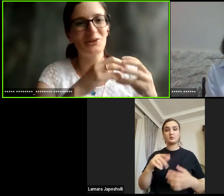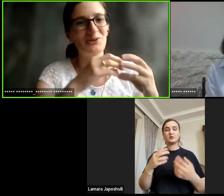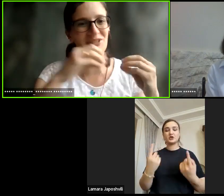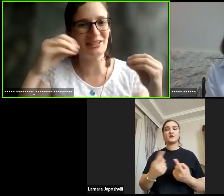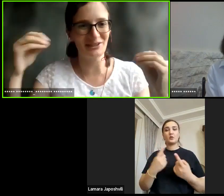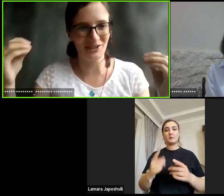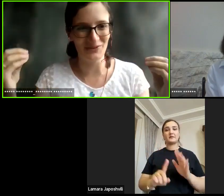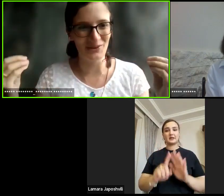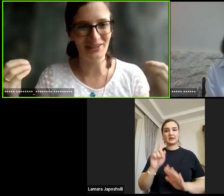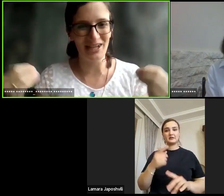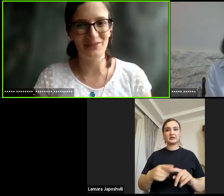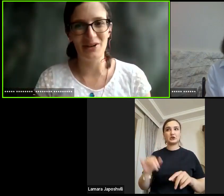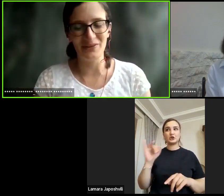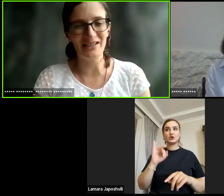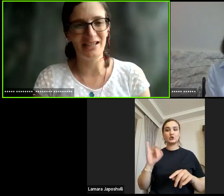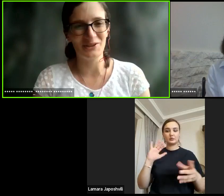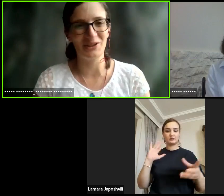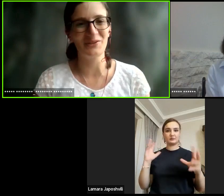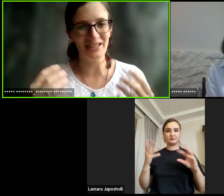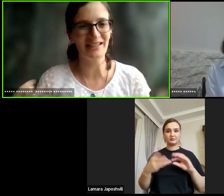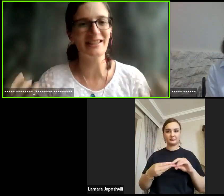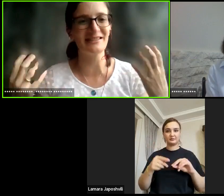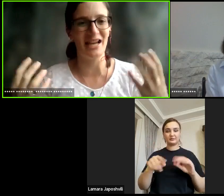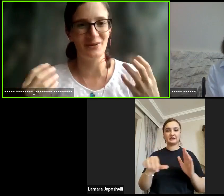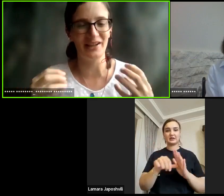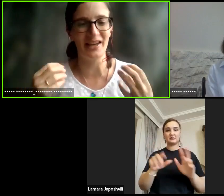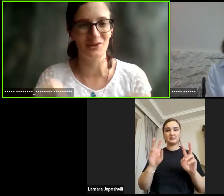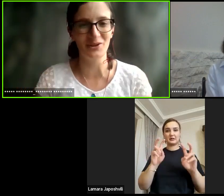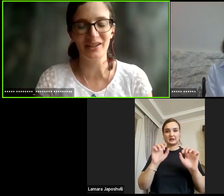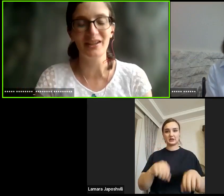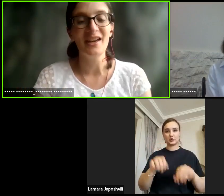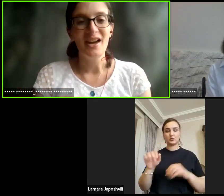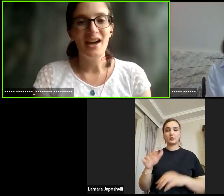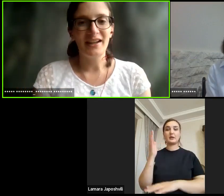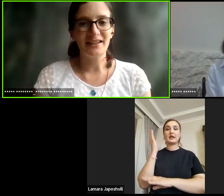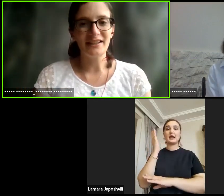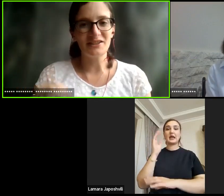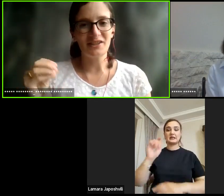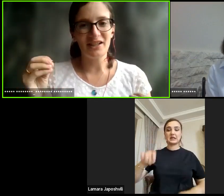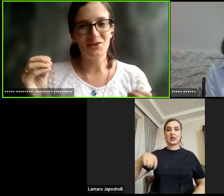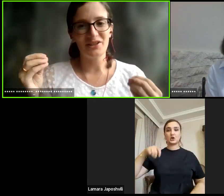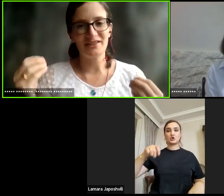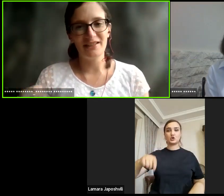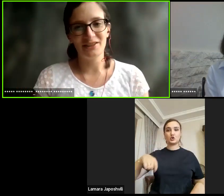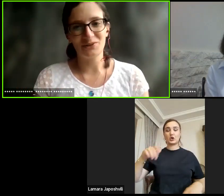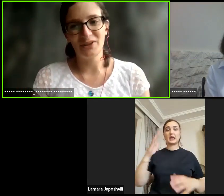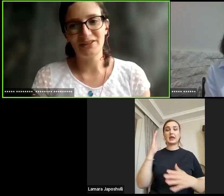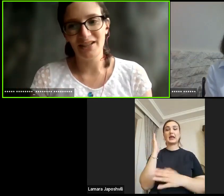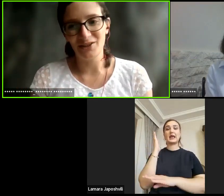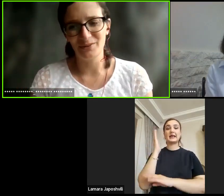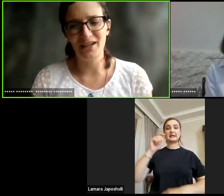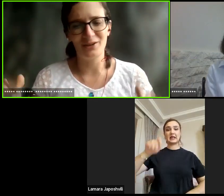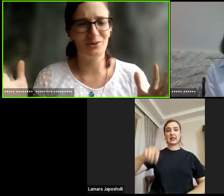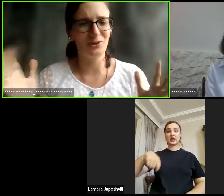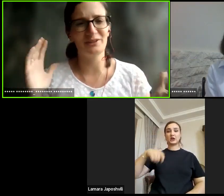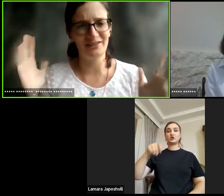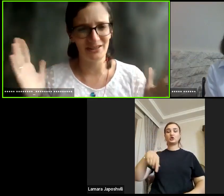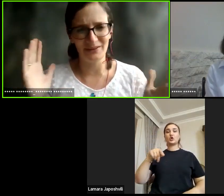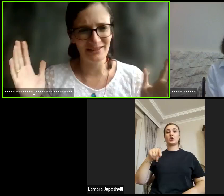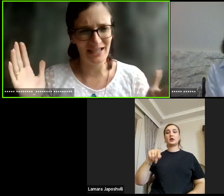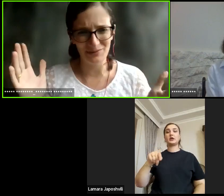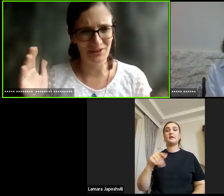ესე ისტორიულ ციკლში რომ ვიყოთ ამ დამხმარე საშუალებებს. აი ხის ხელჯოხი. აი ხის ხელჯოხი სტანდარტულად არის ხოლმე